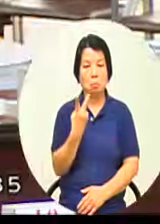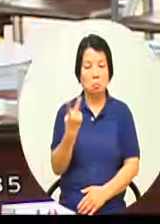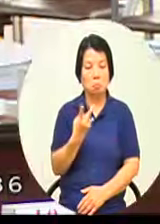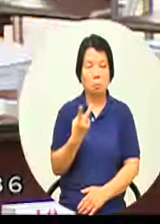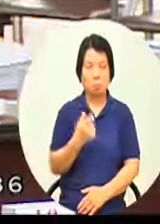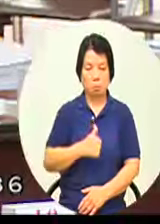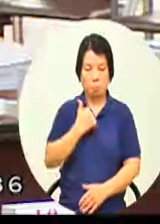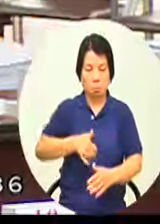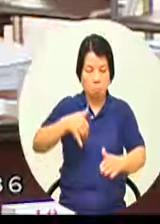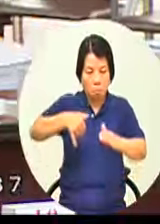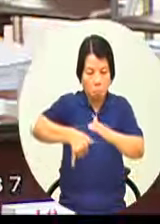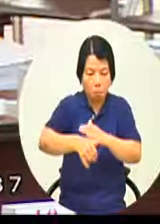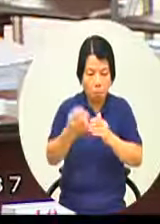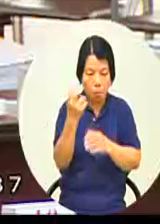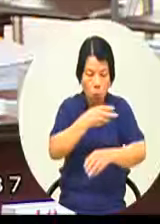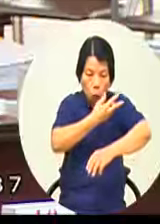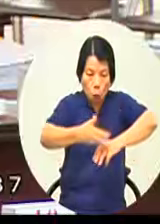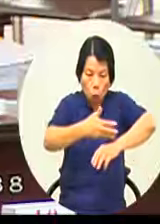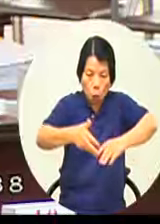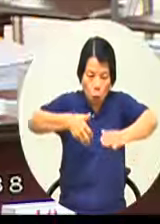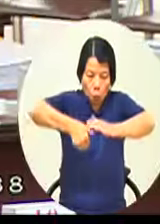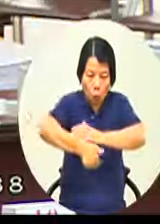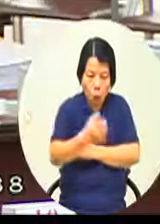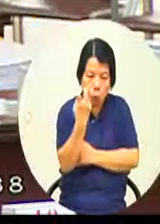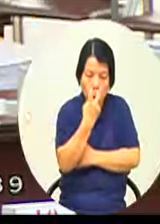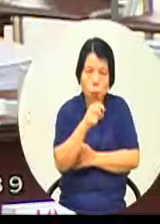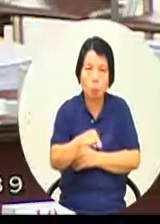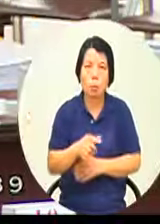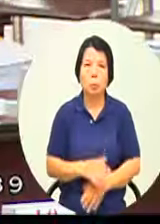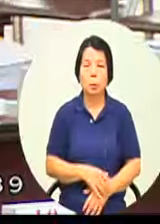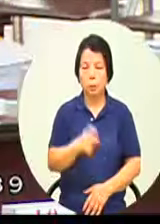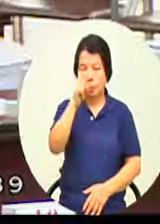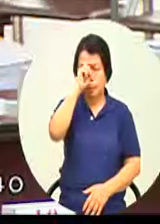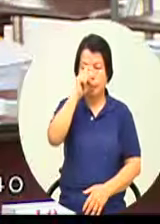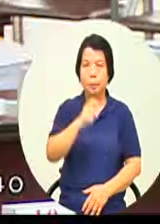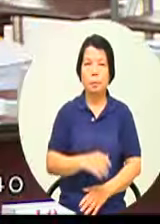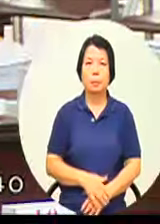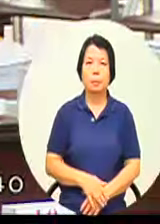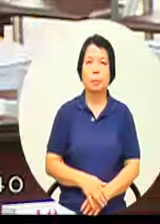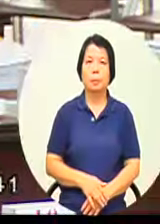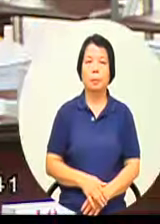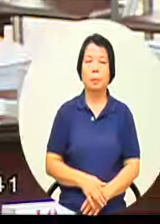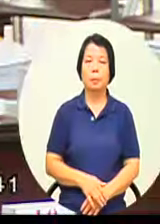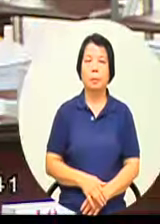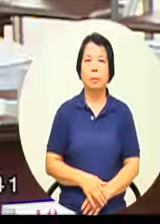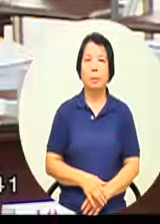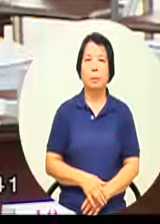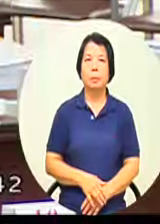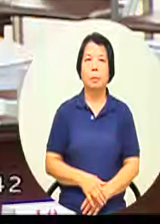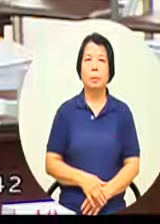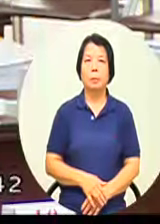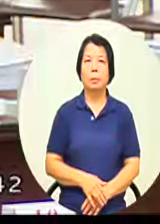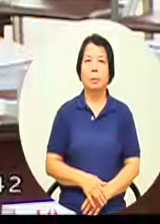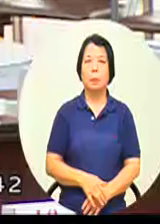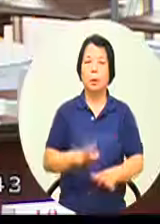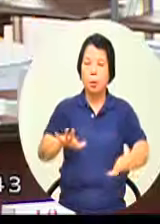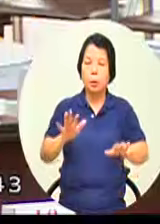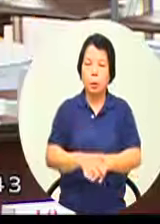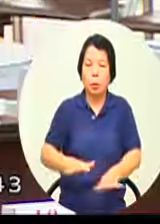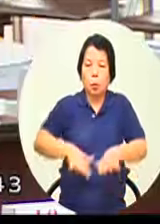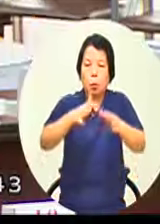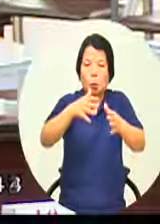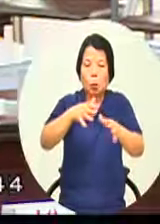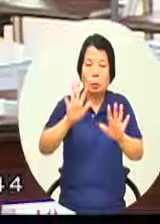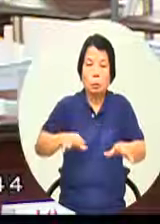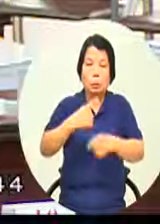个王副工程师啊。哦，这是难得可贵，但是我希望的对不对？因为连续淹几年淹三遍啦，但是咱把这个